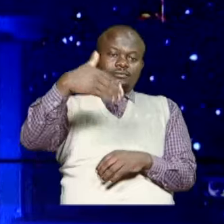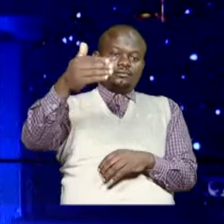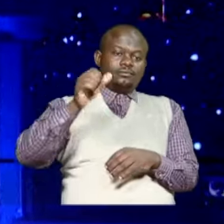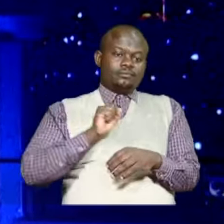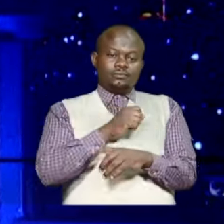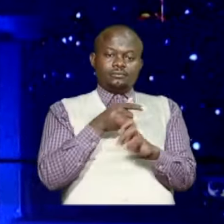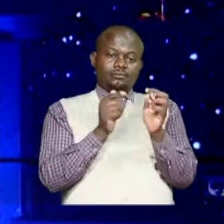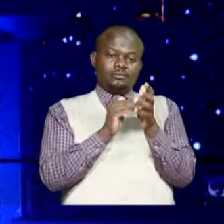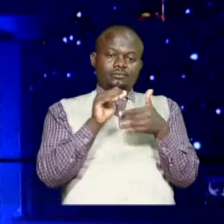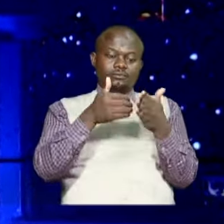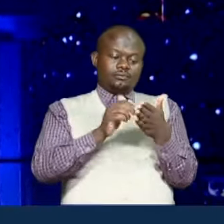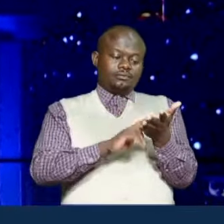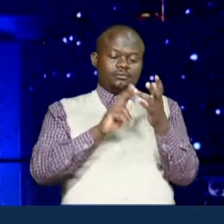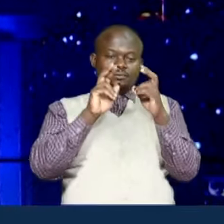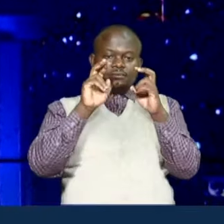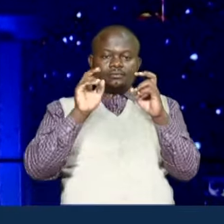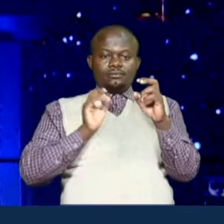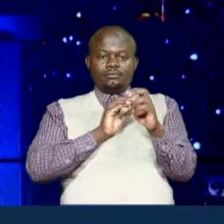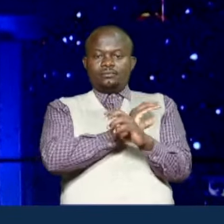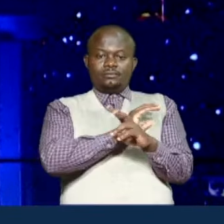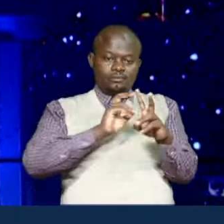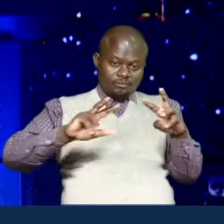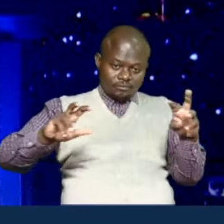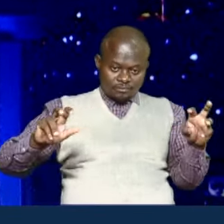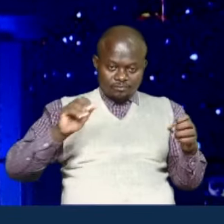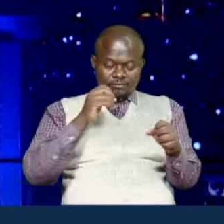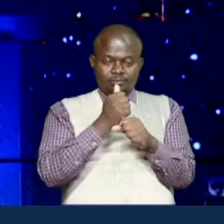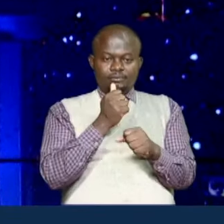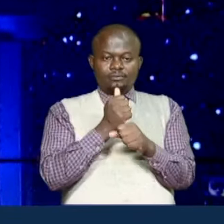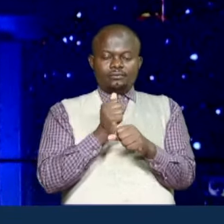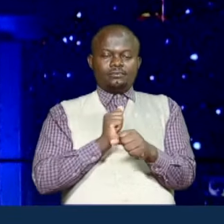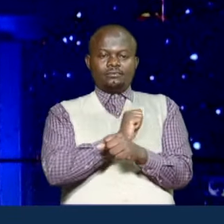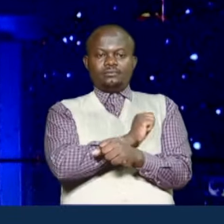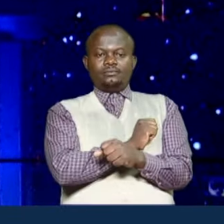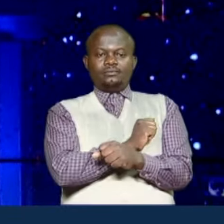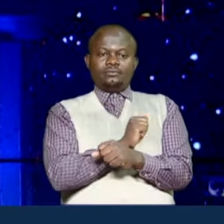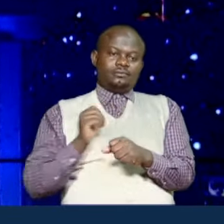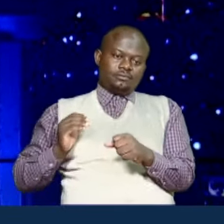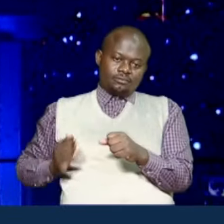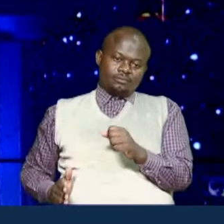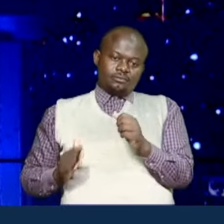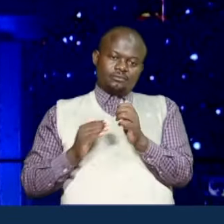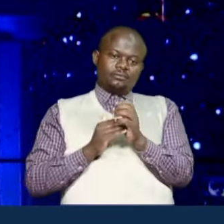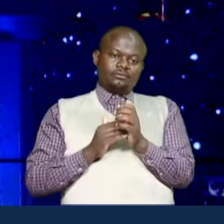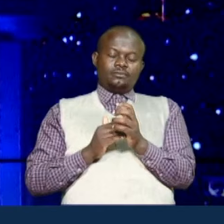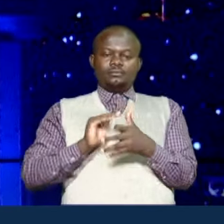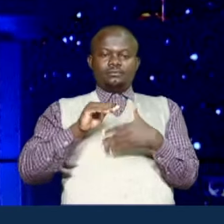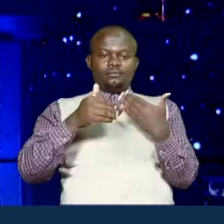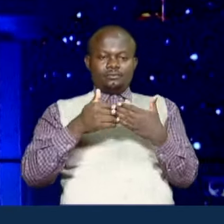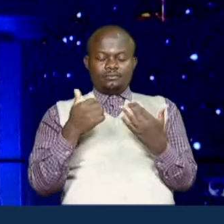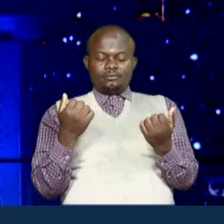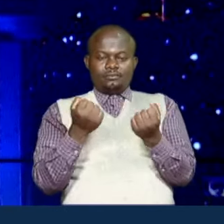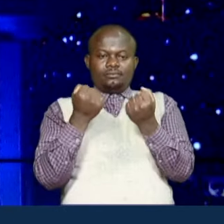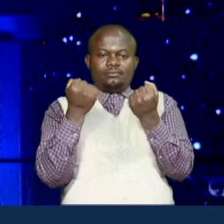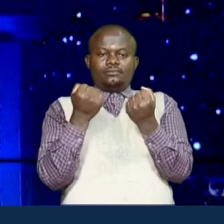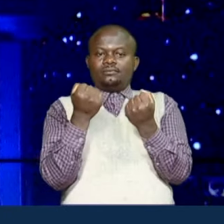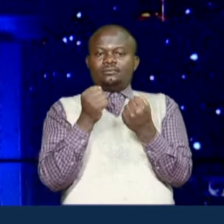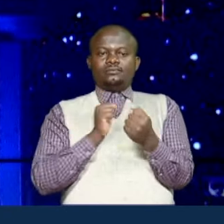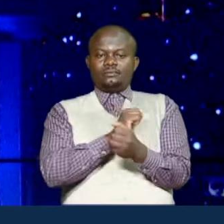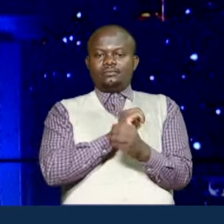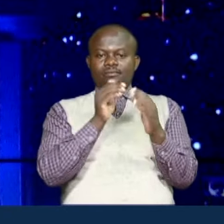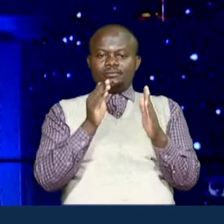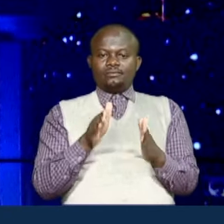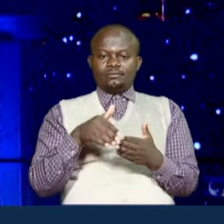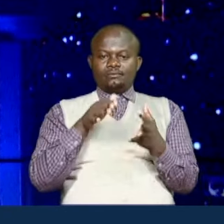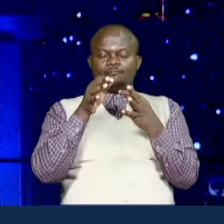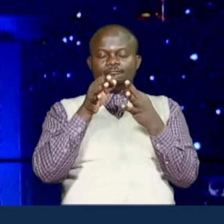ndetse hanemezwa komite igenzura imikorere ya Sena imyitwarire n'imyifatire ndetse n'ubudahangarwa bw'abasenateri. Reka